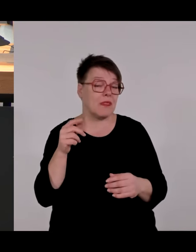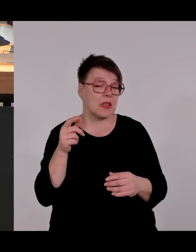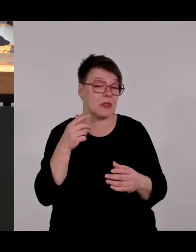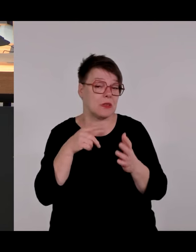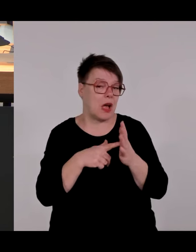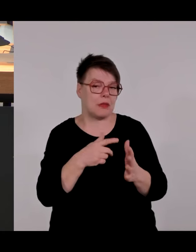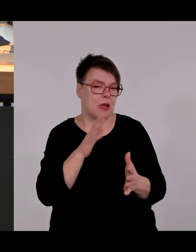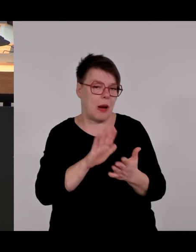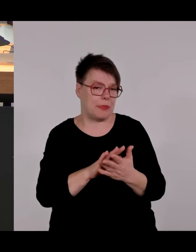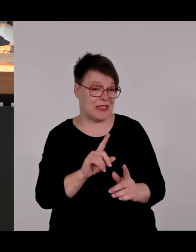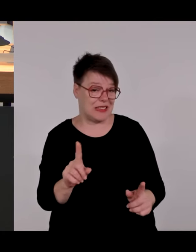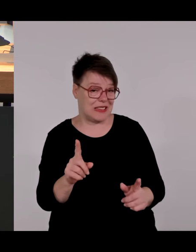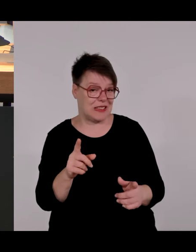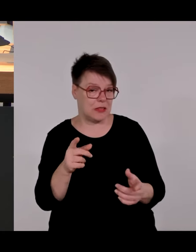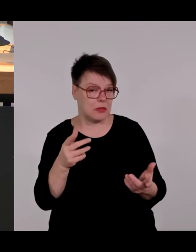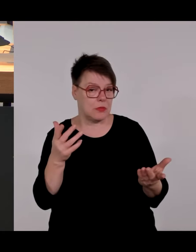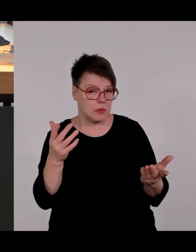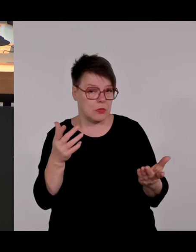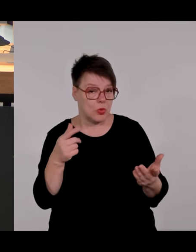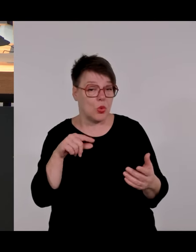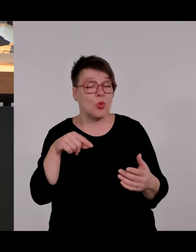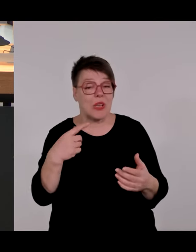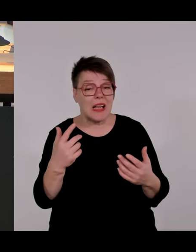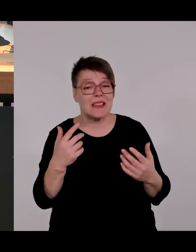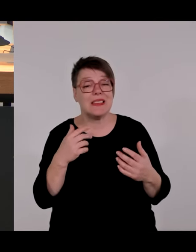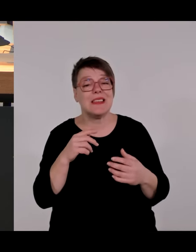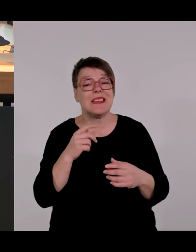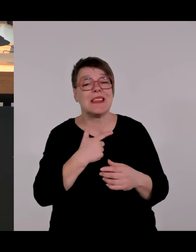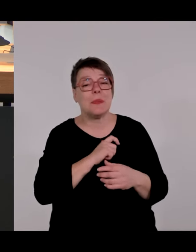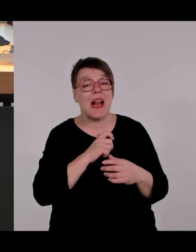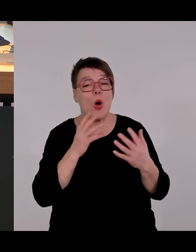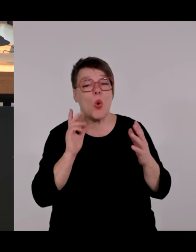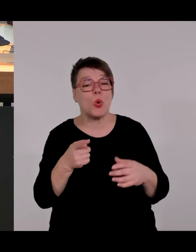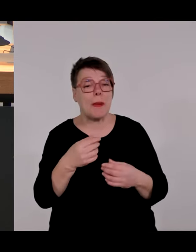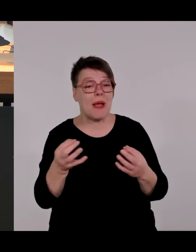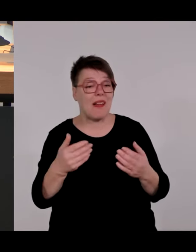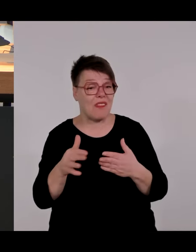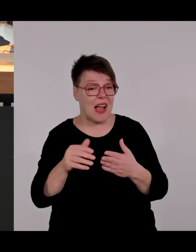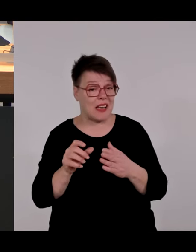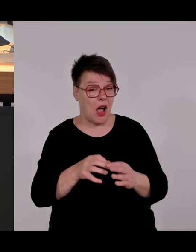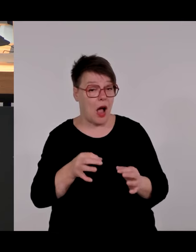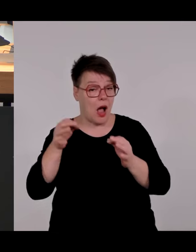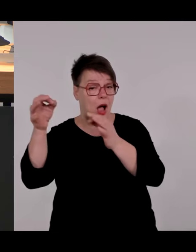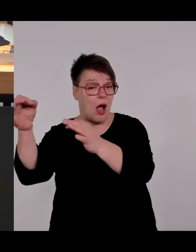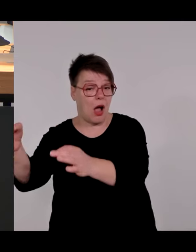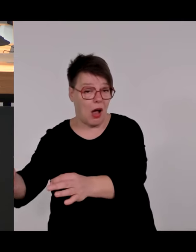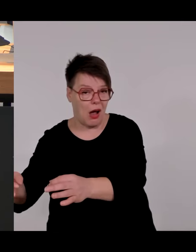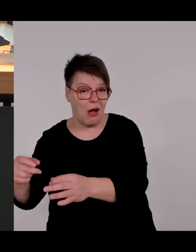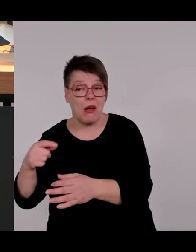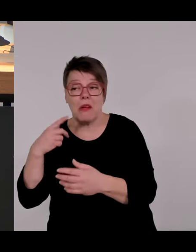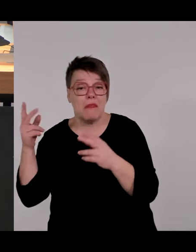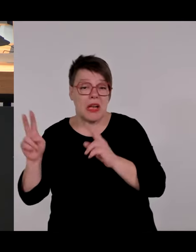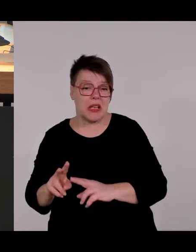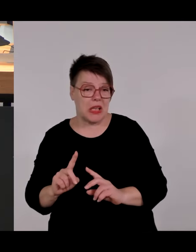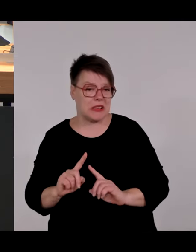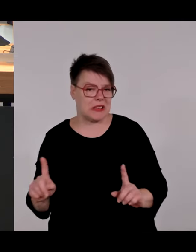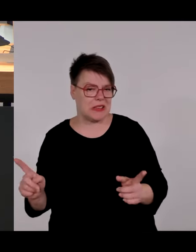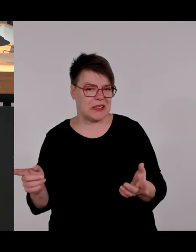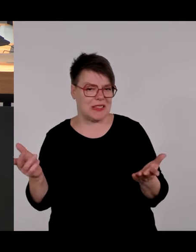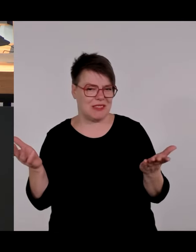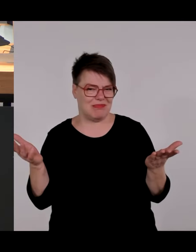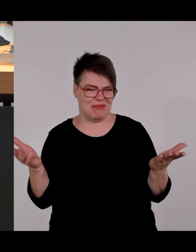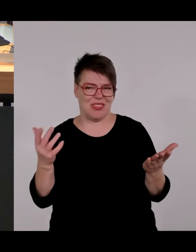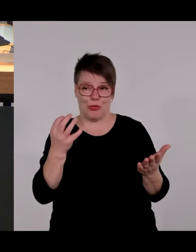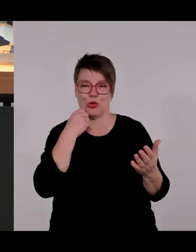Park eindrucksvoll verdeutlicht, ja, als er als einziger von der Polizei nicht durchgelassen wurde. Und natürlich muss man das auch ganz